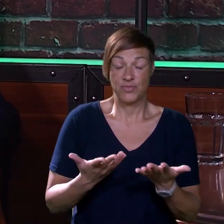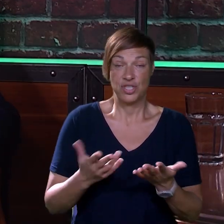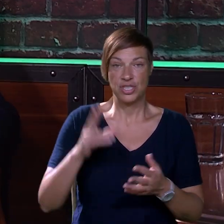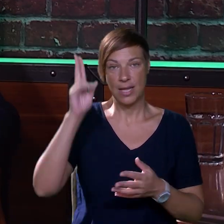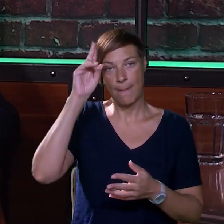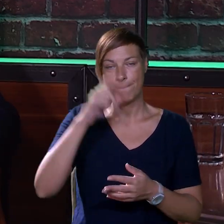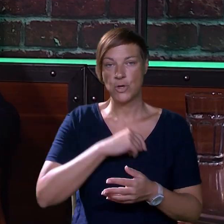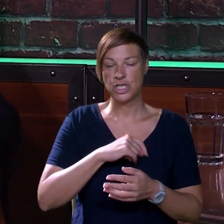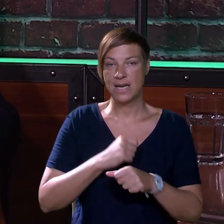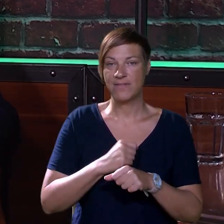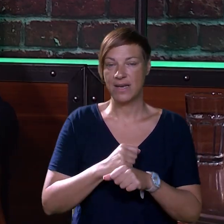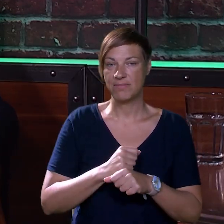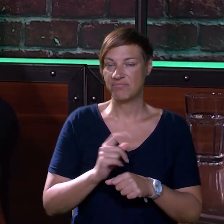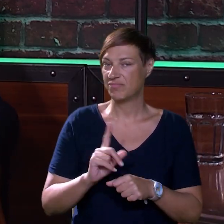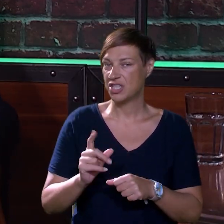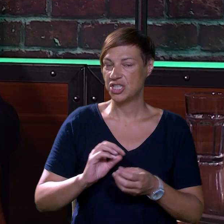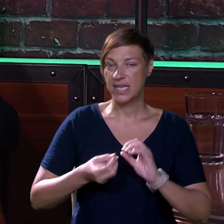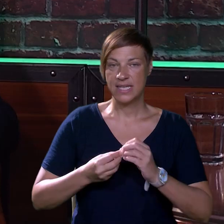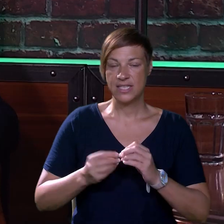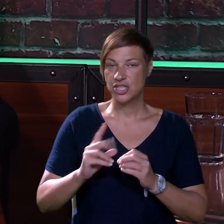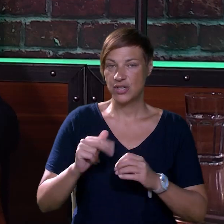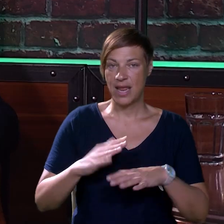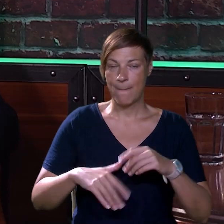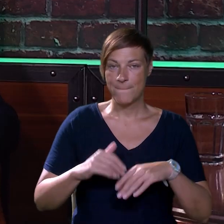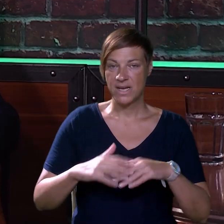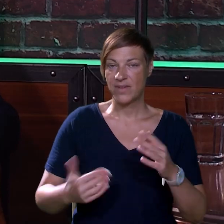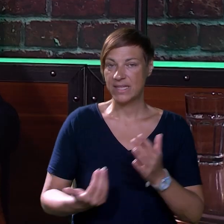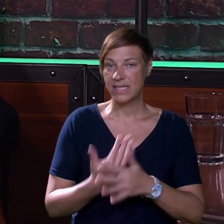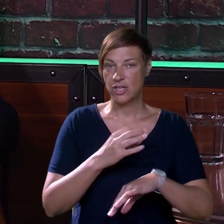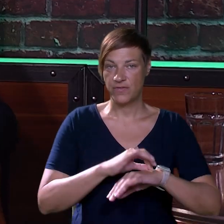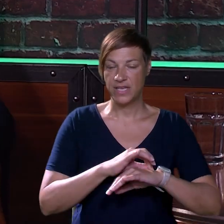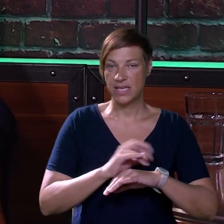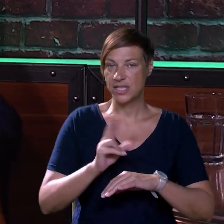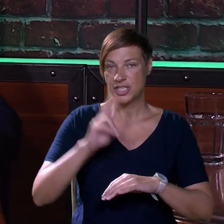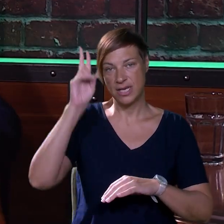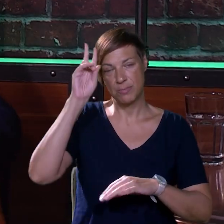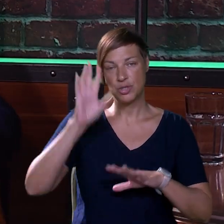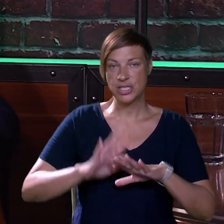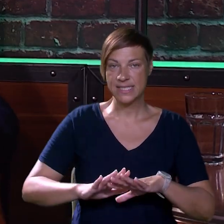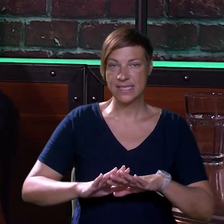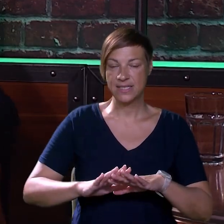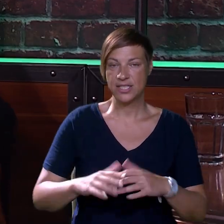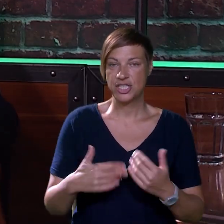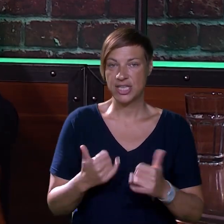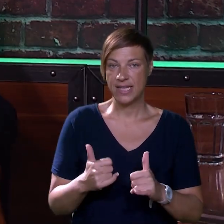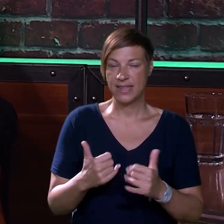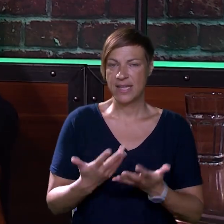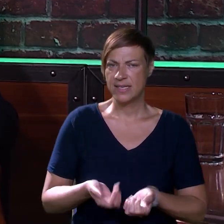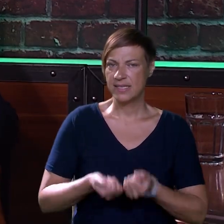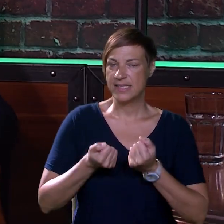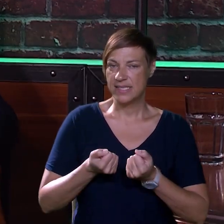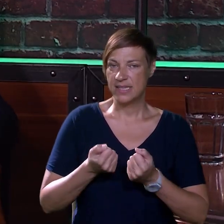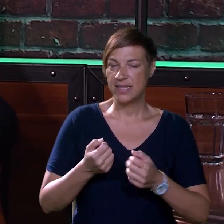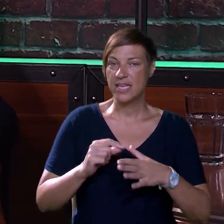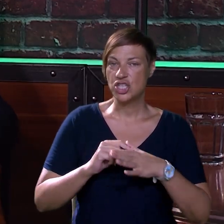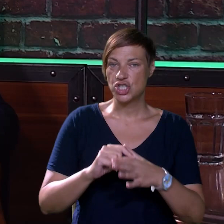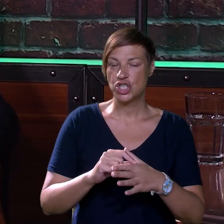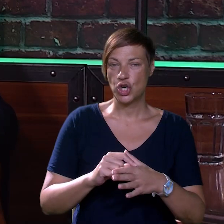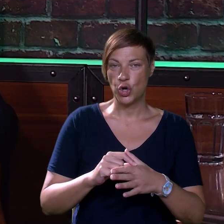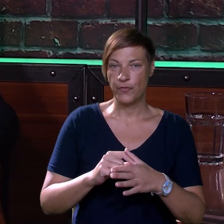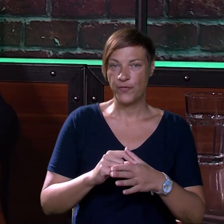danas taj ravnatelj napraviti? Ništa. Na tržištu nema kvalitetnih novih liječnika, ne može ih zadržati. Znači, danas je jako teško